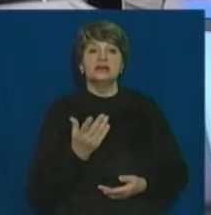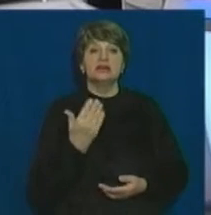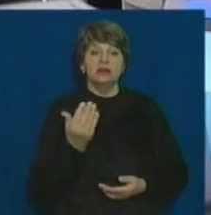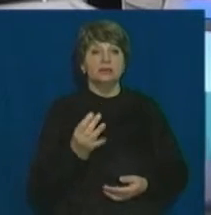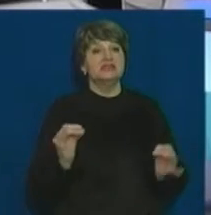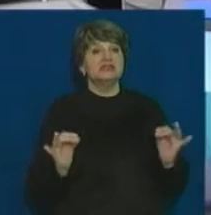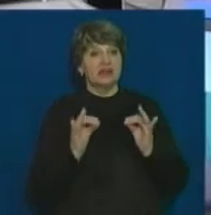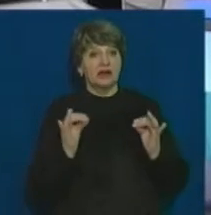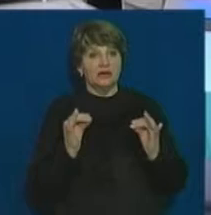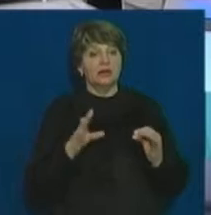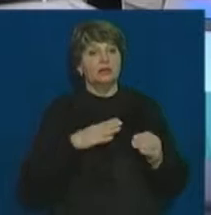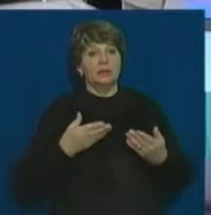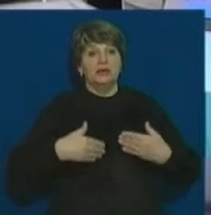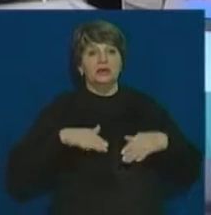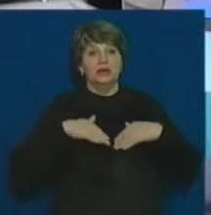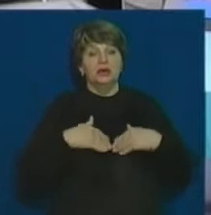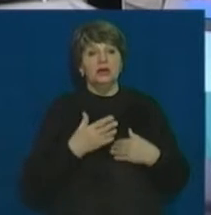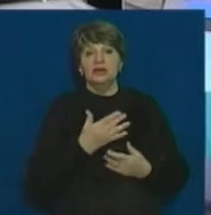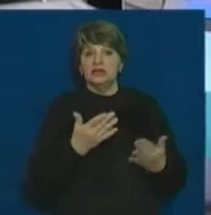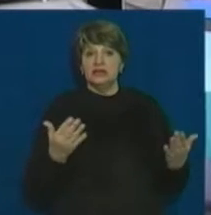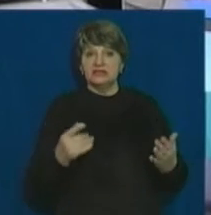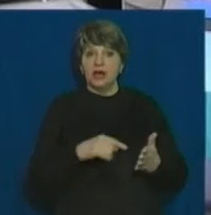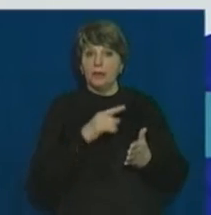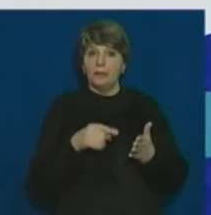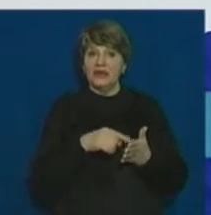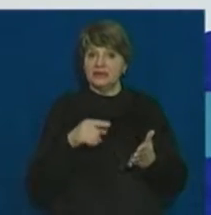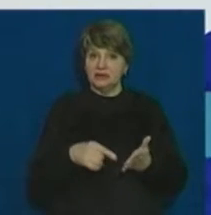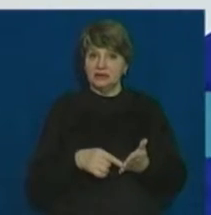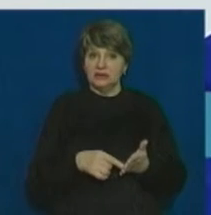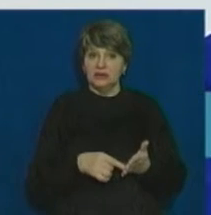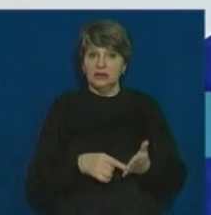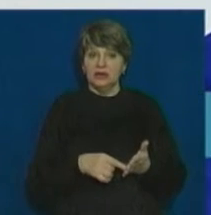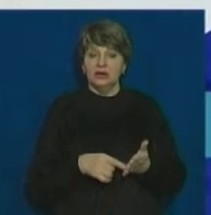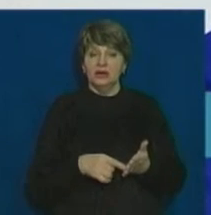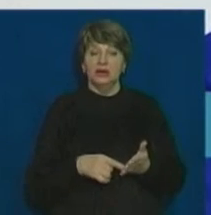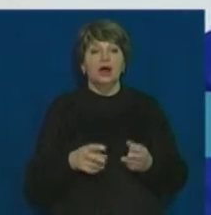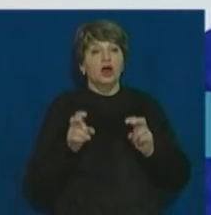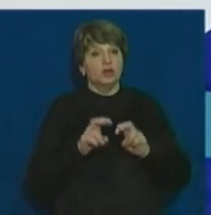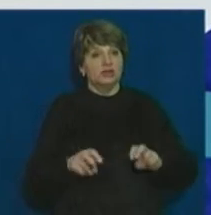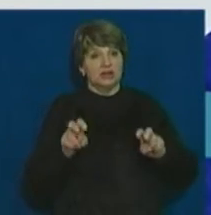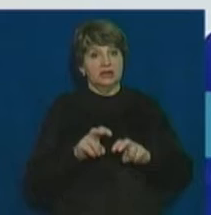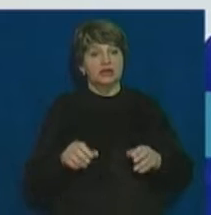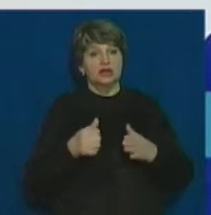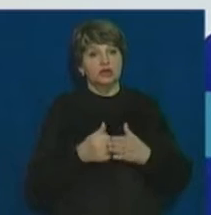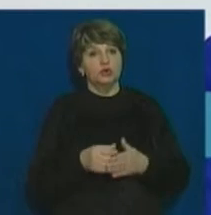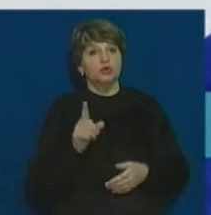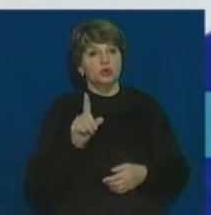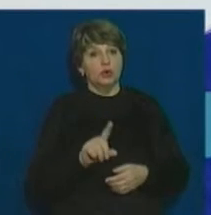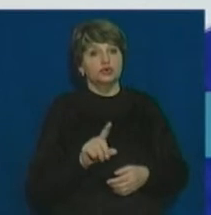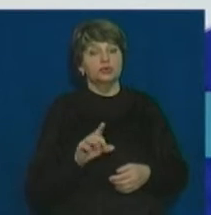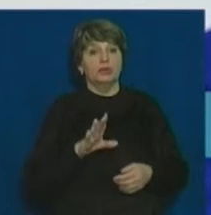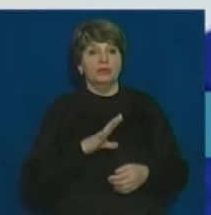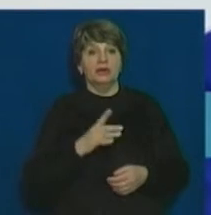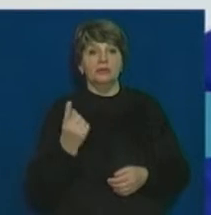пропрацьовано нами ряд питань, це не перше питання, воно перше винесене, але не перше те, яке ми розглядали до того, щоб винести його